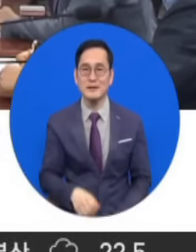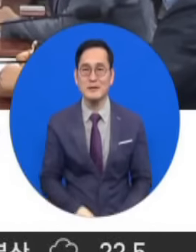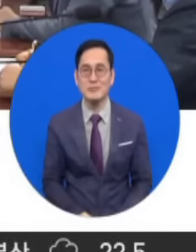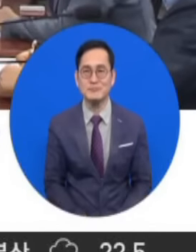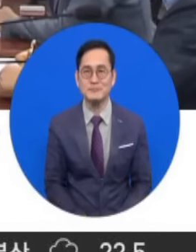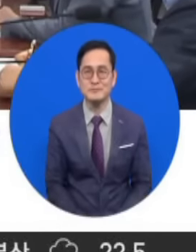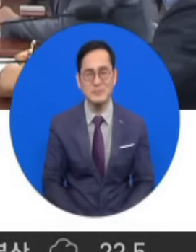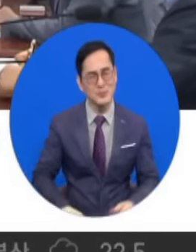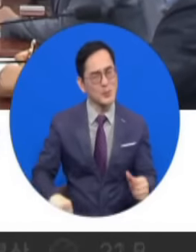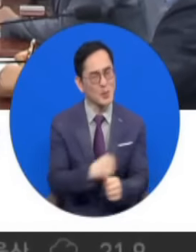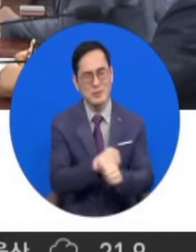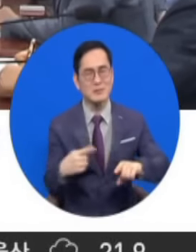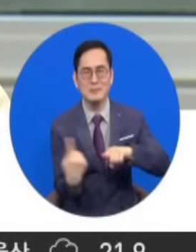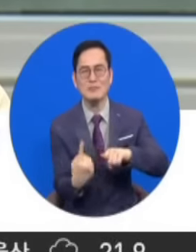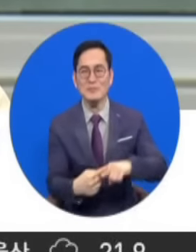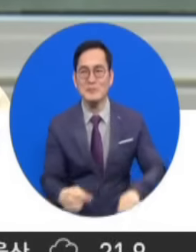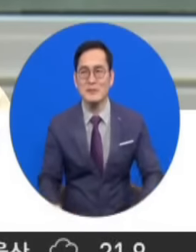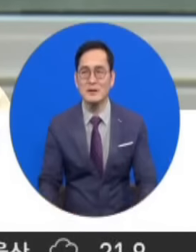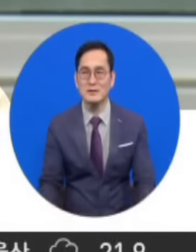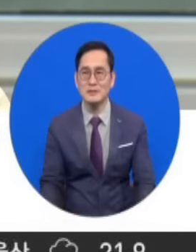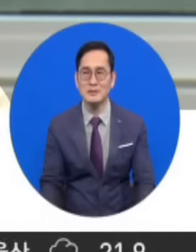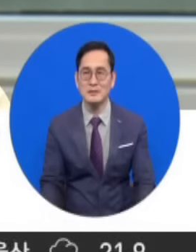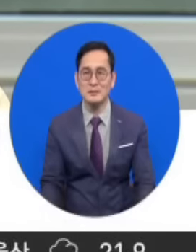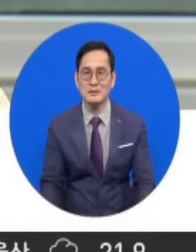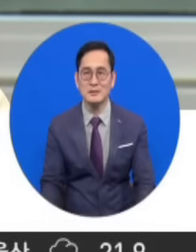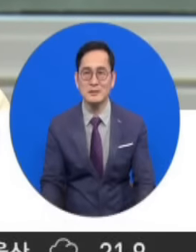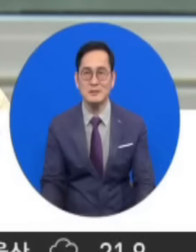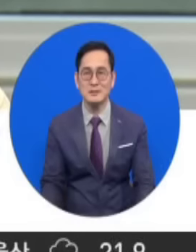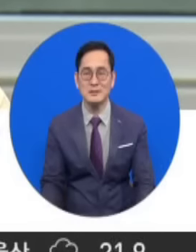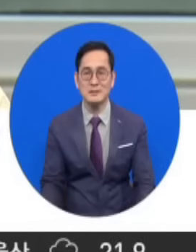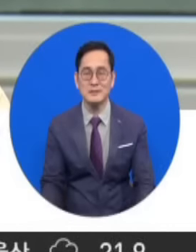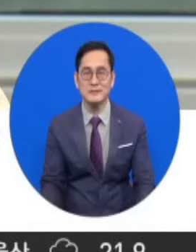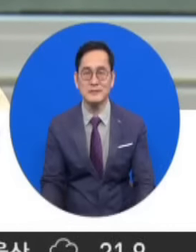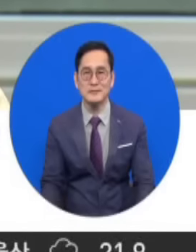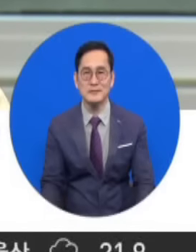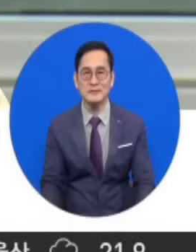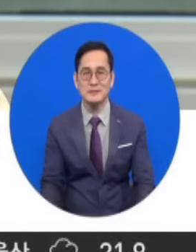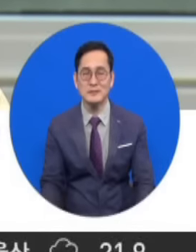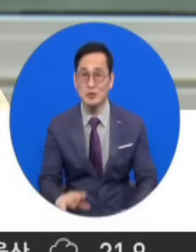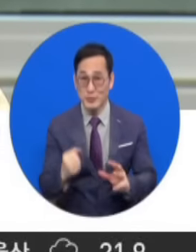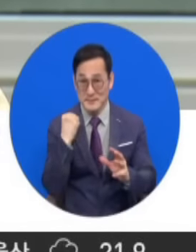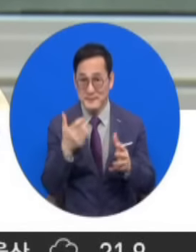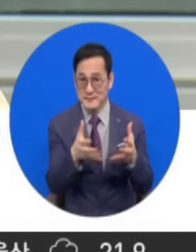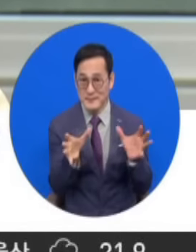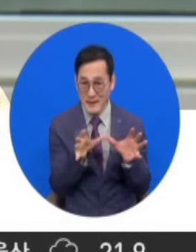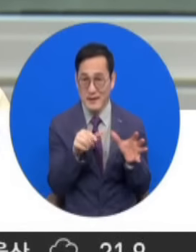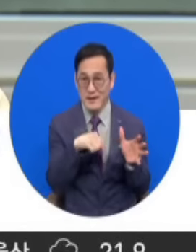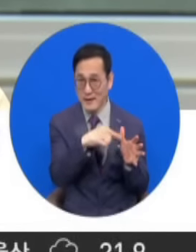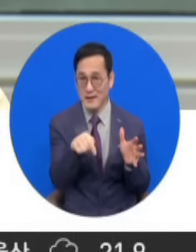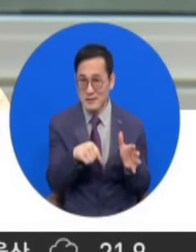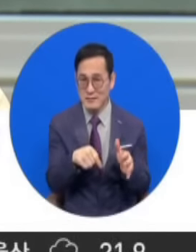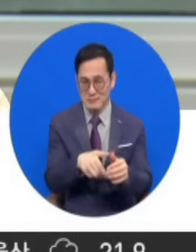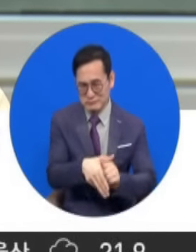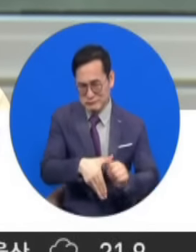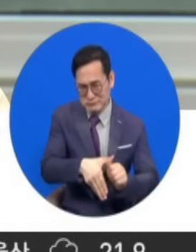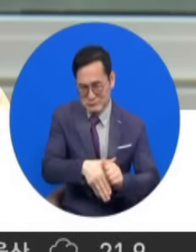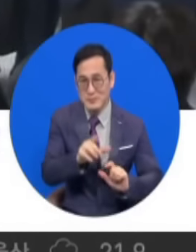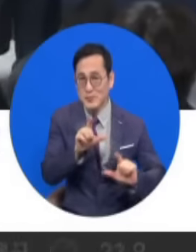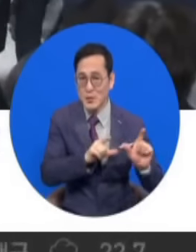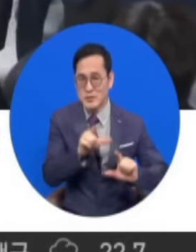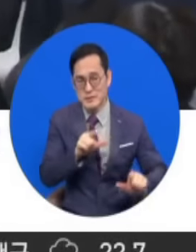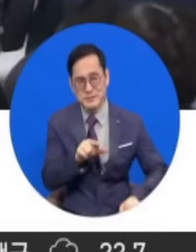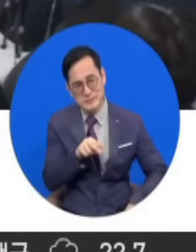그것은 폭력이죠. 정치가 아니고 폭력입니다. 그런 사태가 우리 당에서 생겨났다는 것에 대해서 저는 구성원에